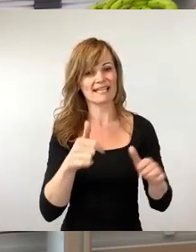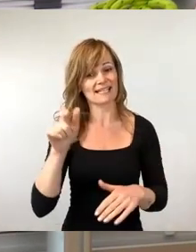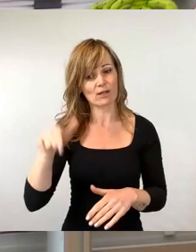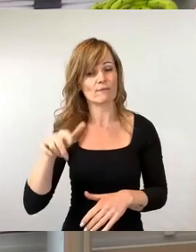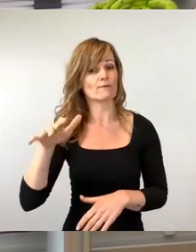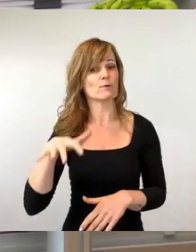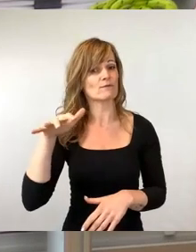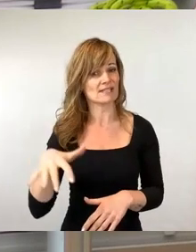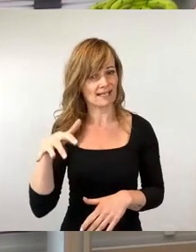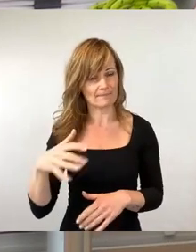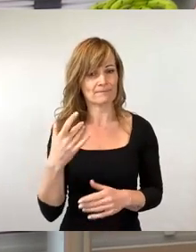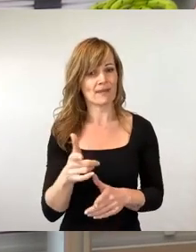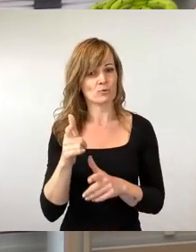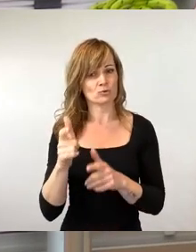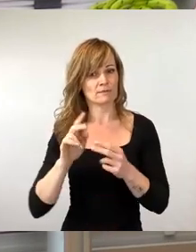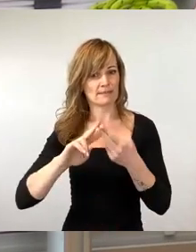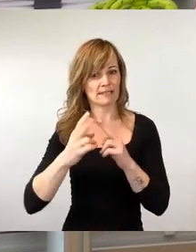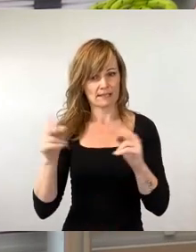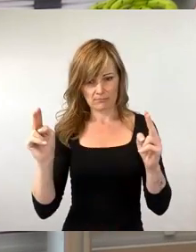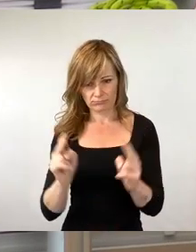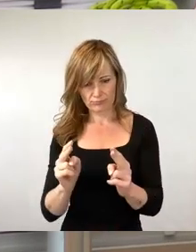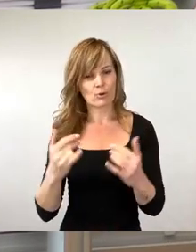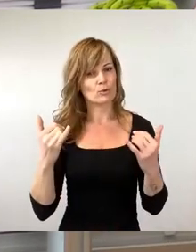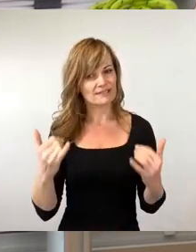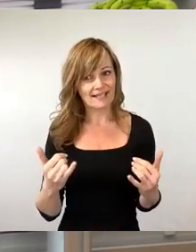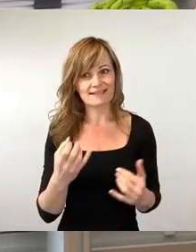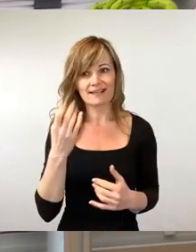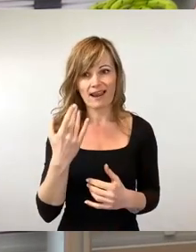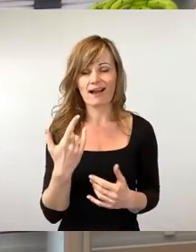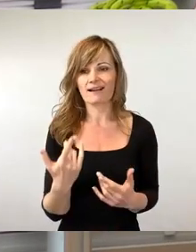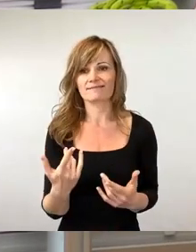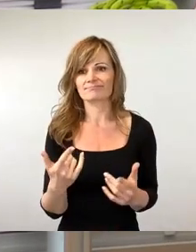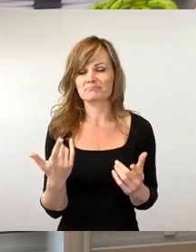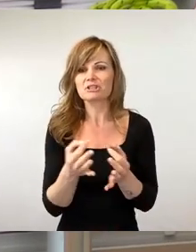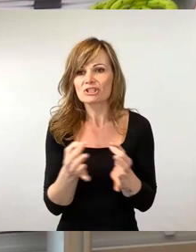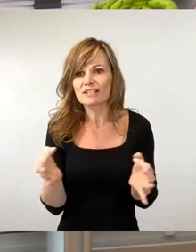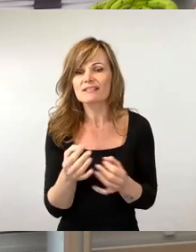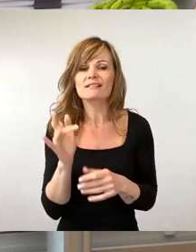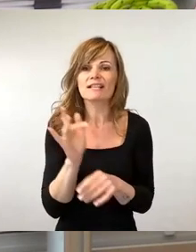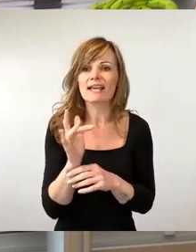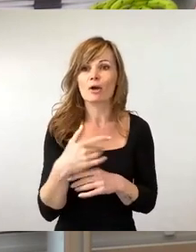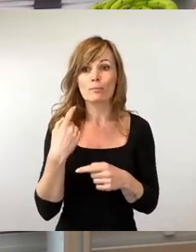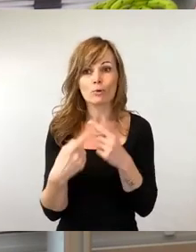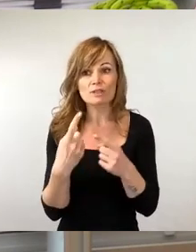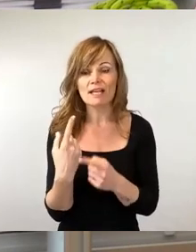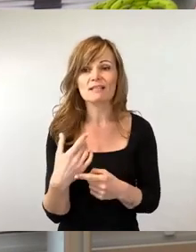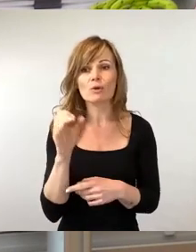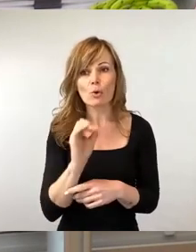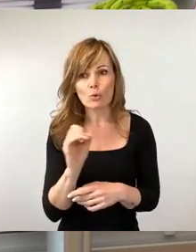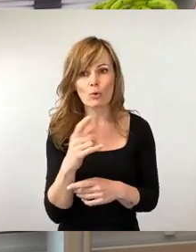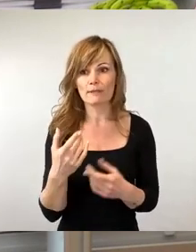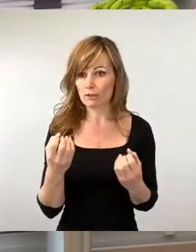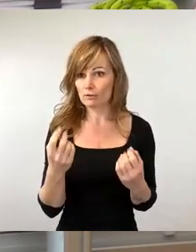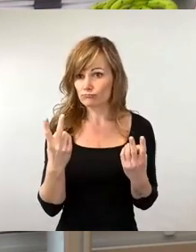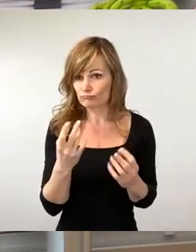Ausschussmitglieder zu reduzieren. Und jetzt spricht jetzt natürlich wahrlich überhaupt nichts gegen Prozessökonomie. Am Rande für die Nichtjuristinnen im